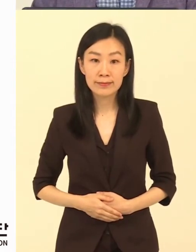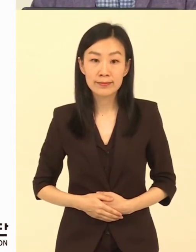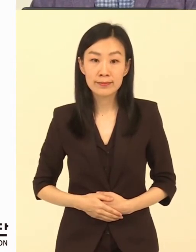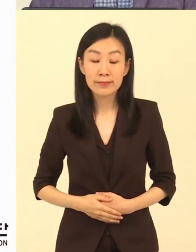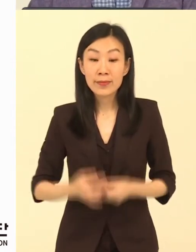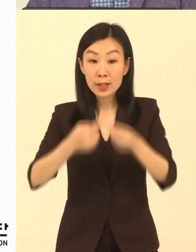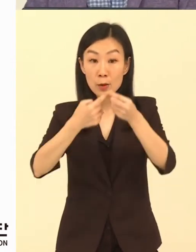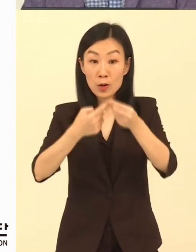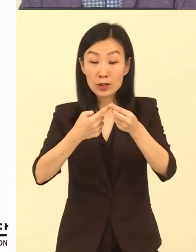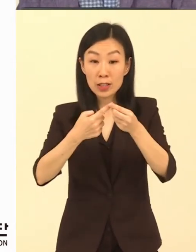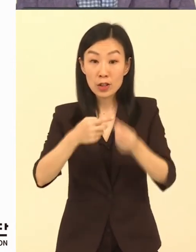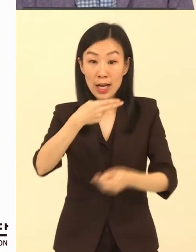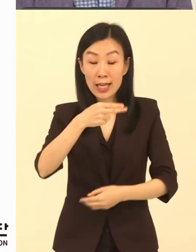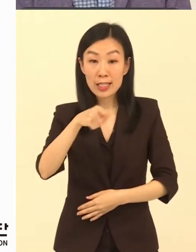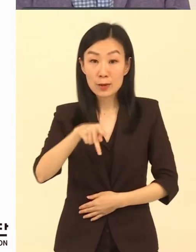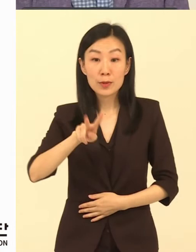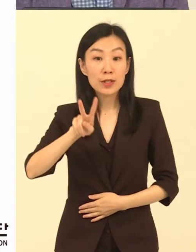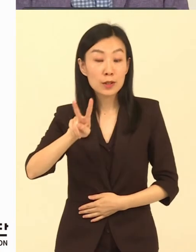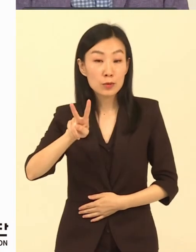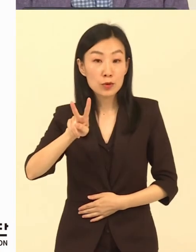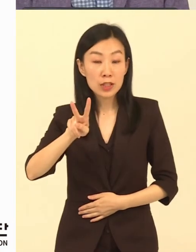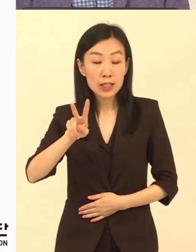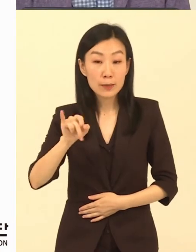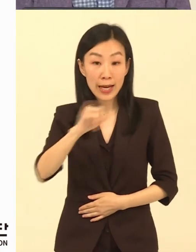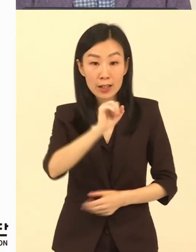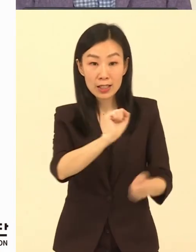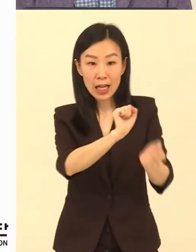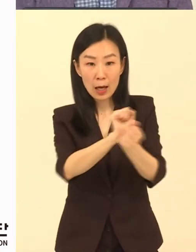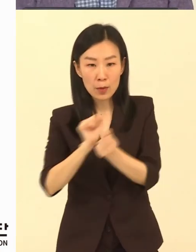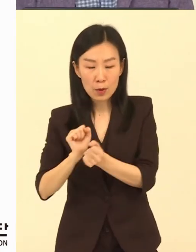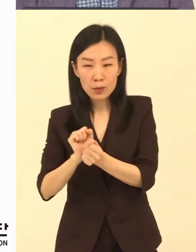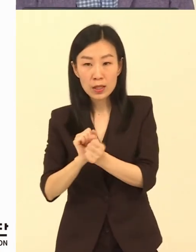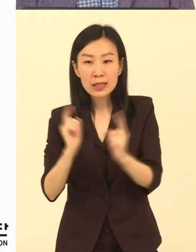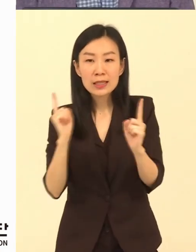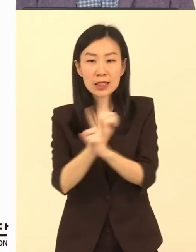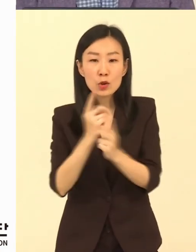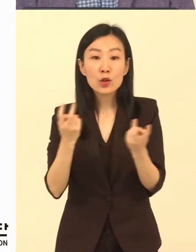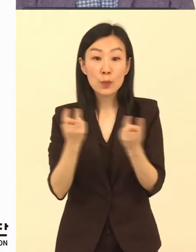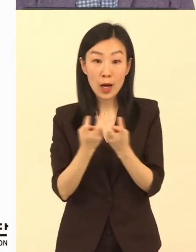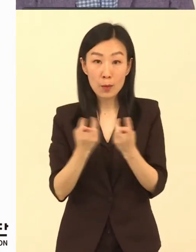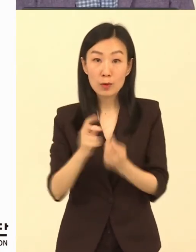인유두종 바이러스 HPV 감염에 대한 치료 방법은 무엇인가요?